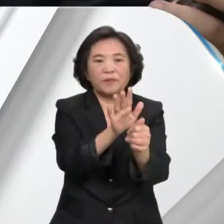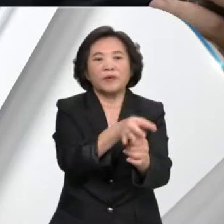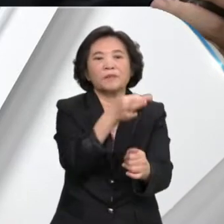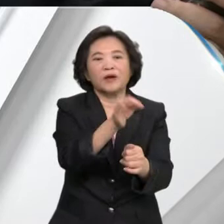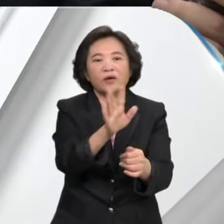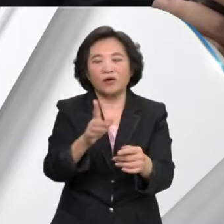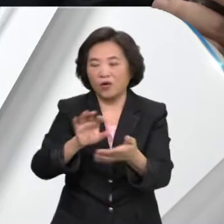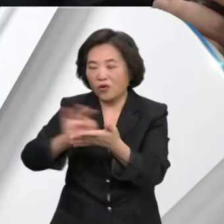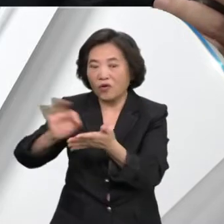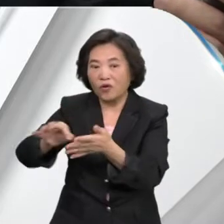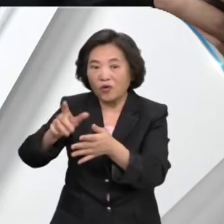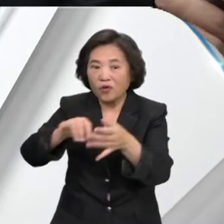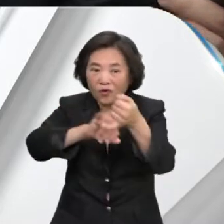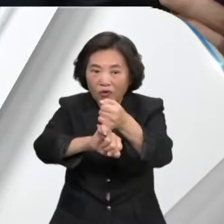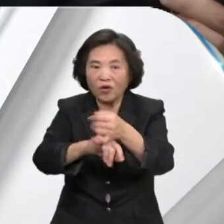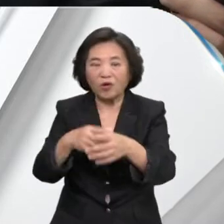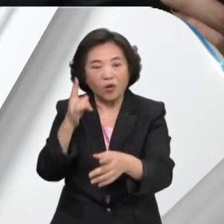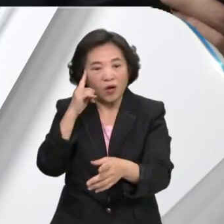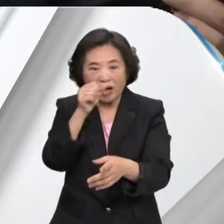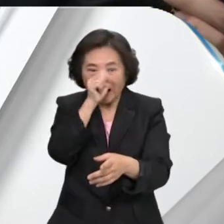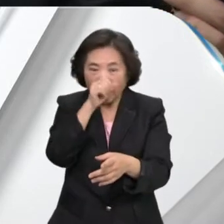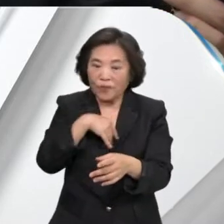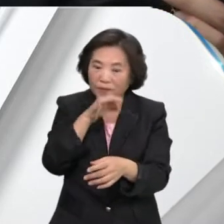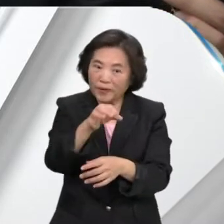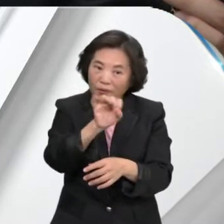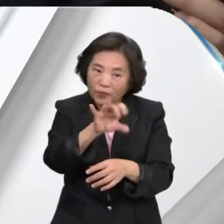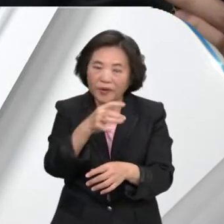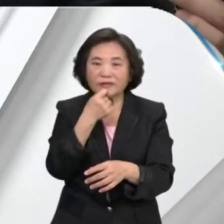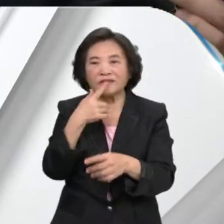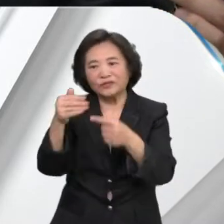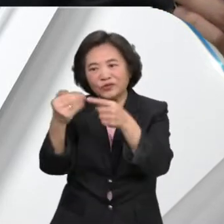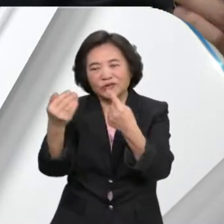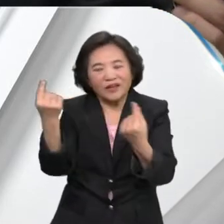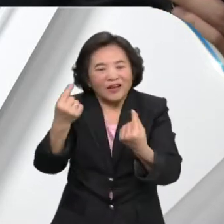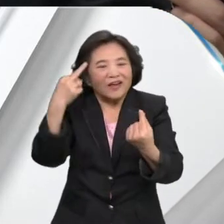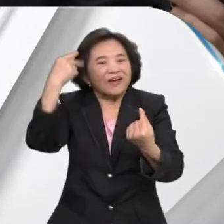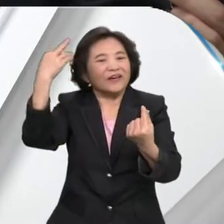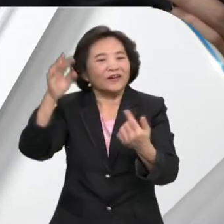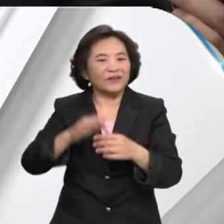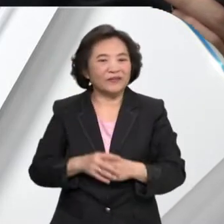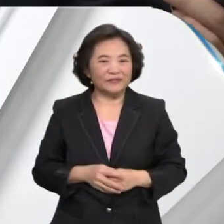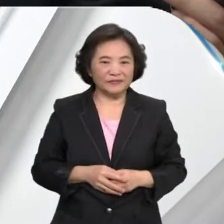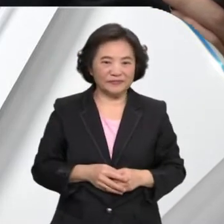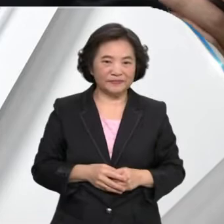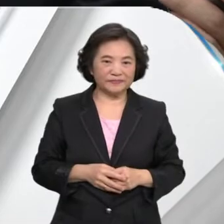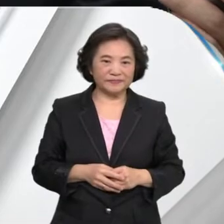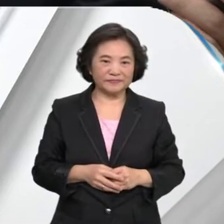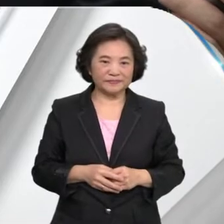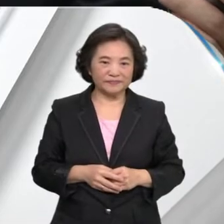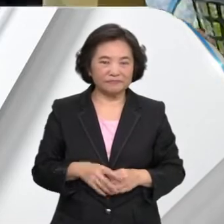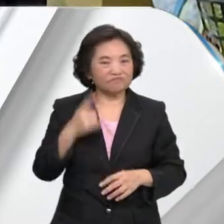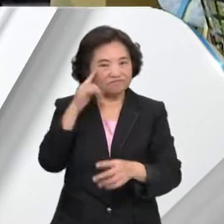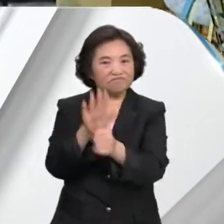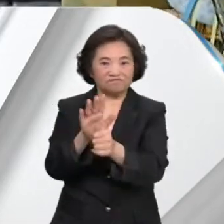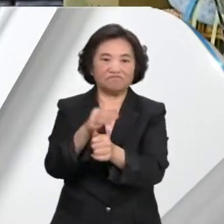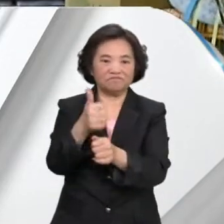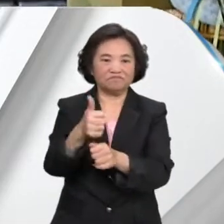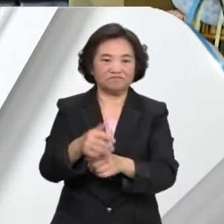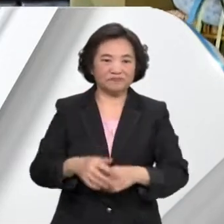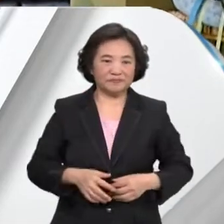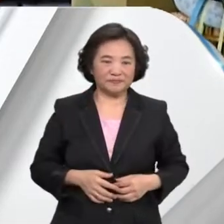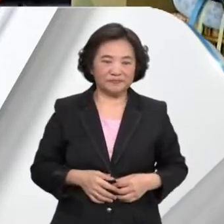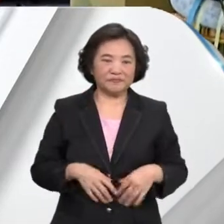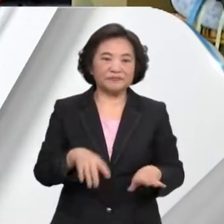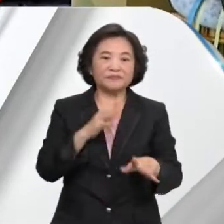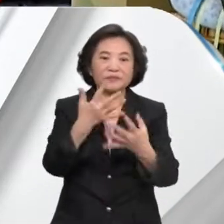对消费者来讲，他有得到鼓励，说啊，我买了500块就送了50块，它是有正面的效果的，非常有帮助。 农委会咪讲，